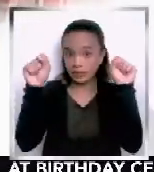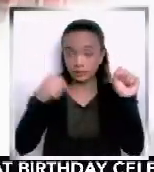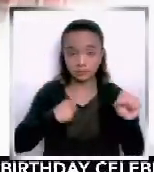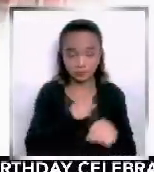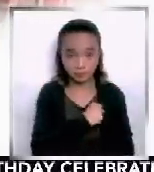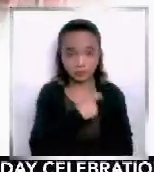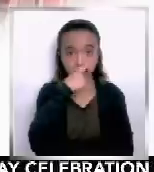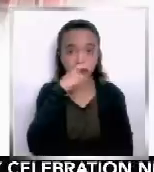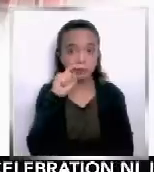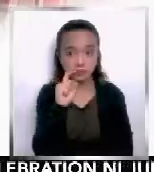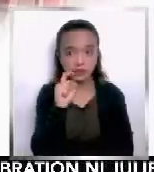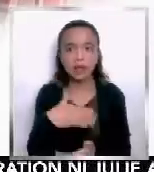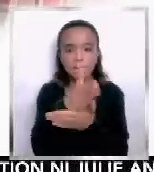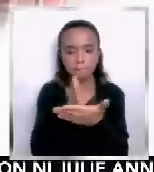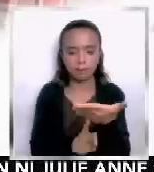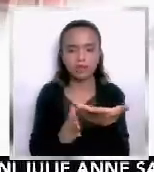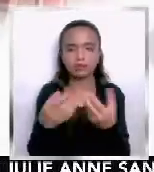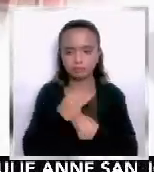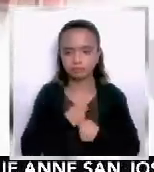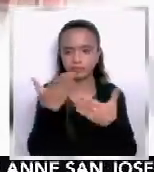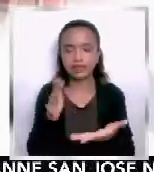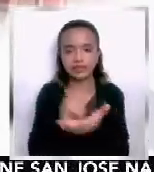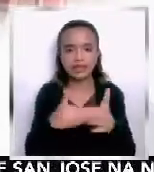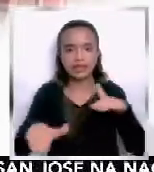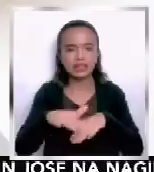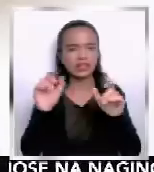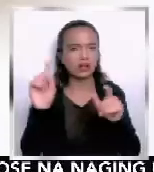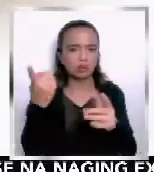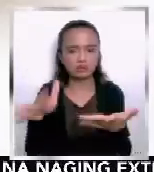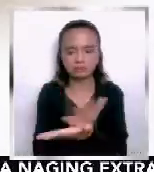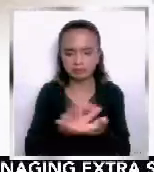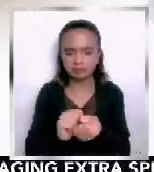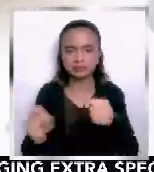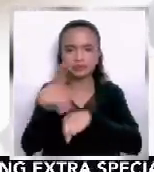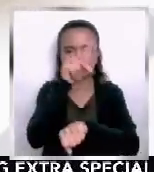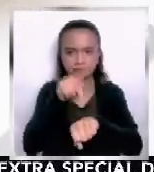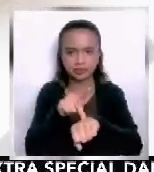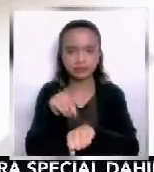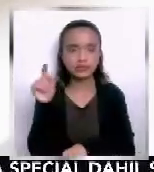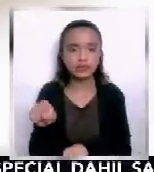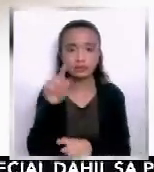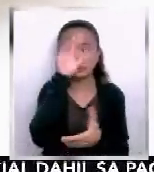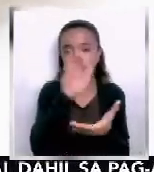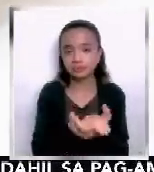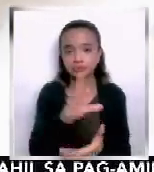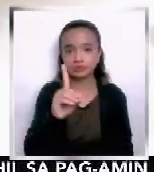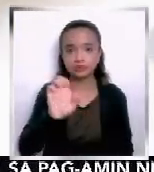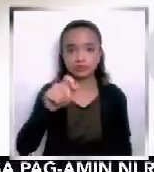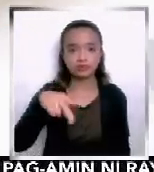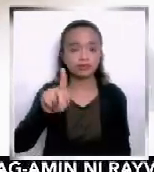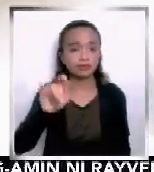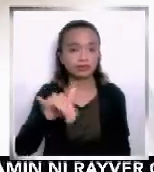ng mga botante at ang ganitong mga hakbang ay makasisira lamang daw sa bansa. Naniniwala rin si Deputy Speaker Rufus Rodriguez